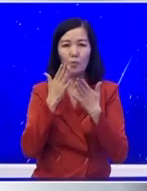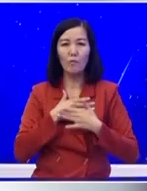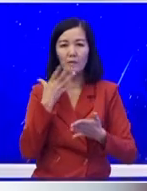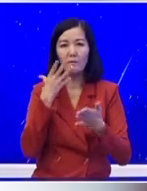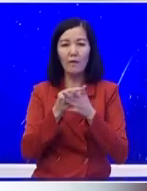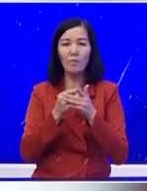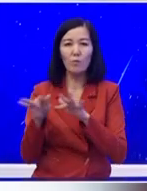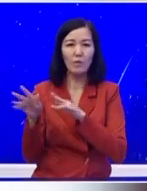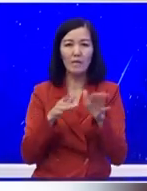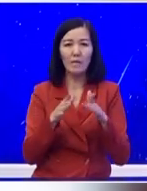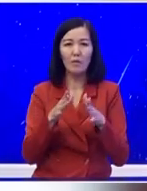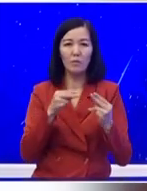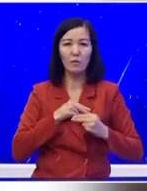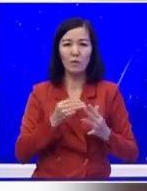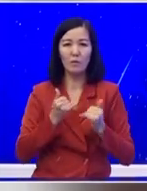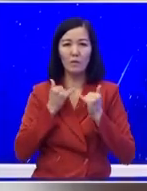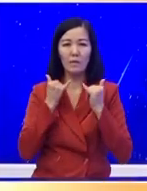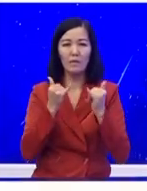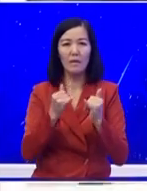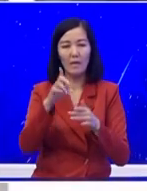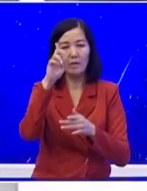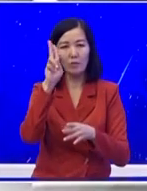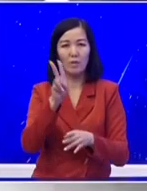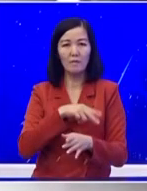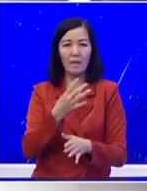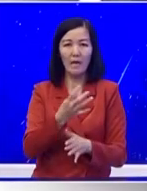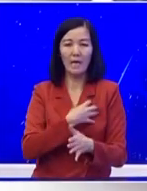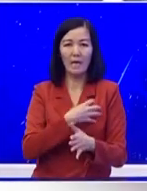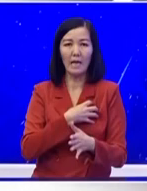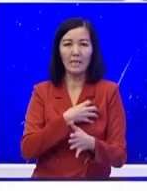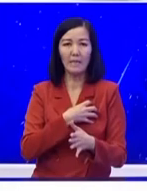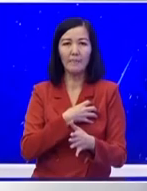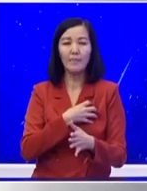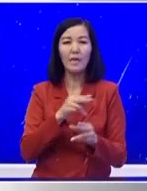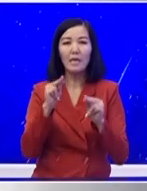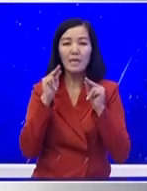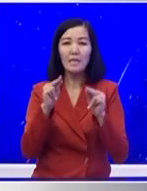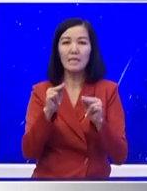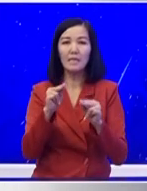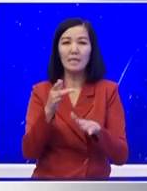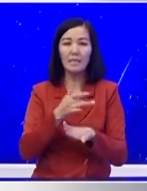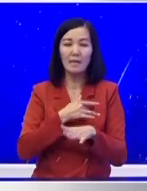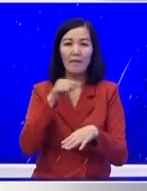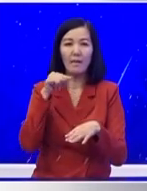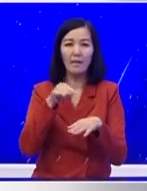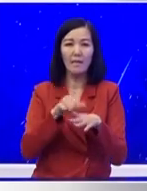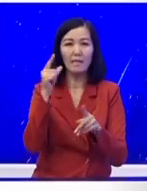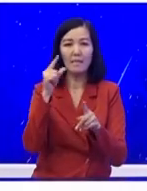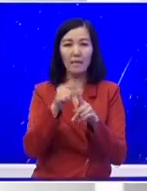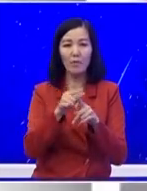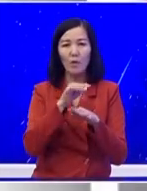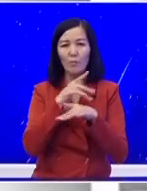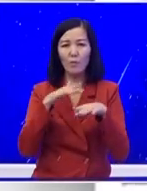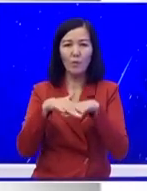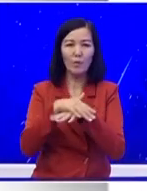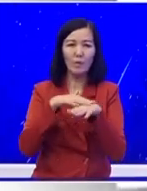и самоотверженный труд удостоилась ряда государственных наград. Искренние слова соболезнования выразили множество неравнодушных жителей региона